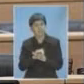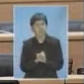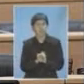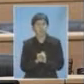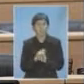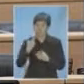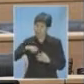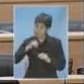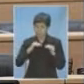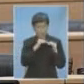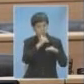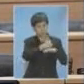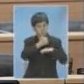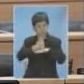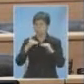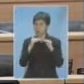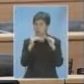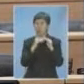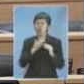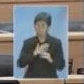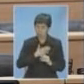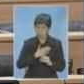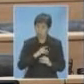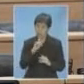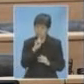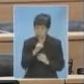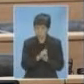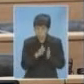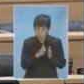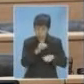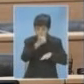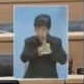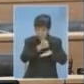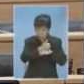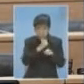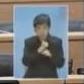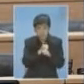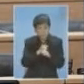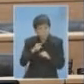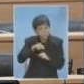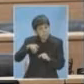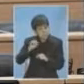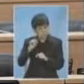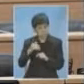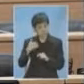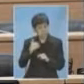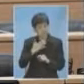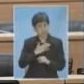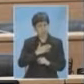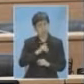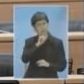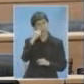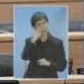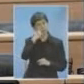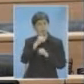มุขฝ่ายตุลาการเราเคยถามนะครับว่าทางฝ่ายบริหารให้ความสำคัญกับสภามากน้อยขนาดไหนสิ่งที่เราถามม